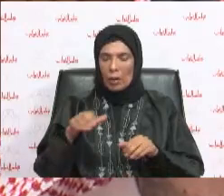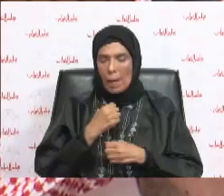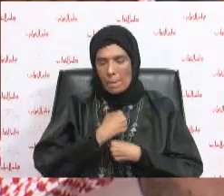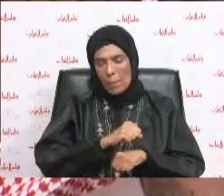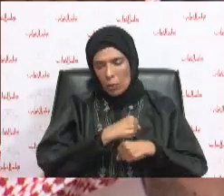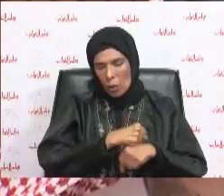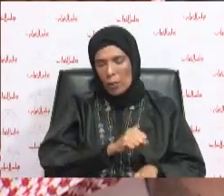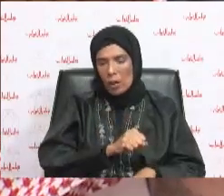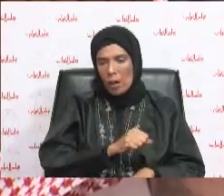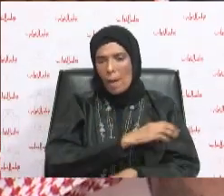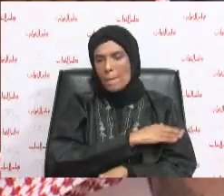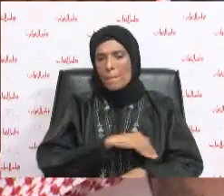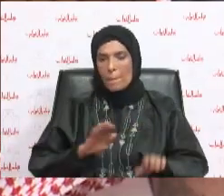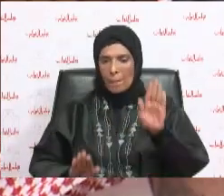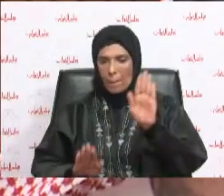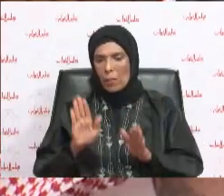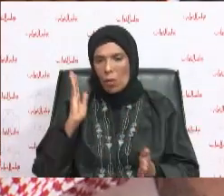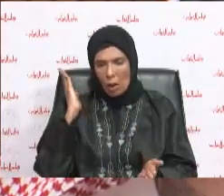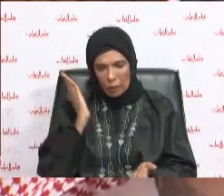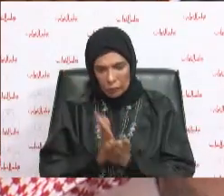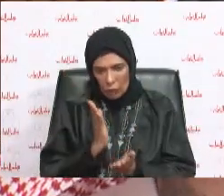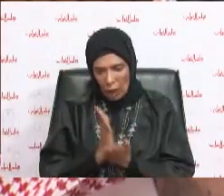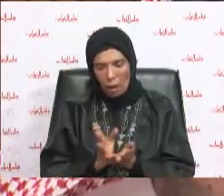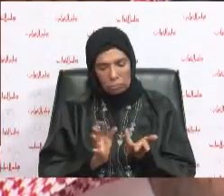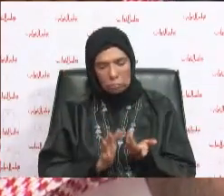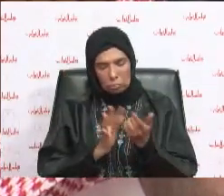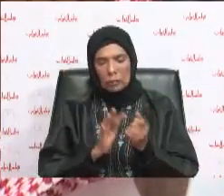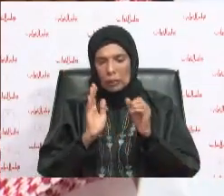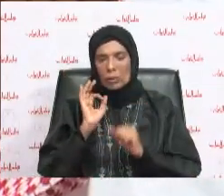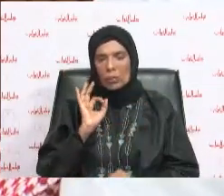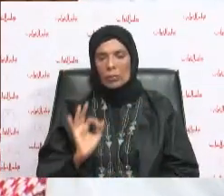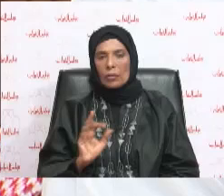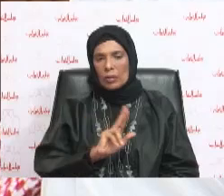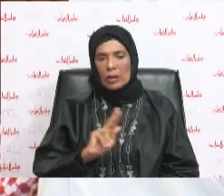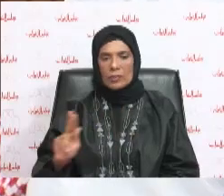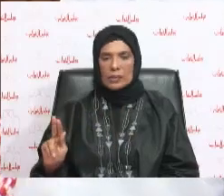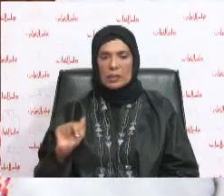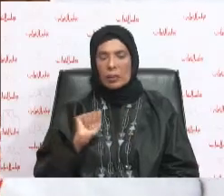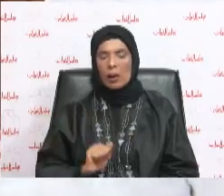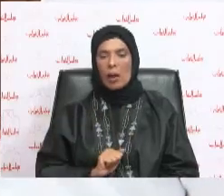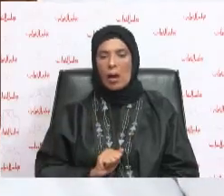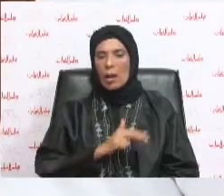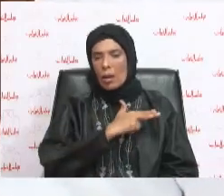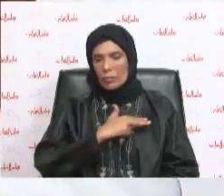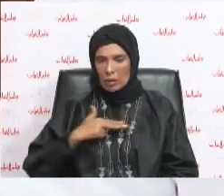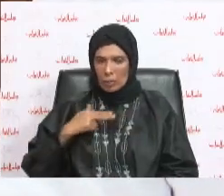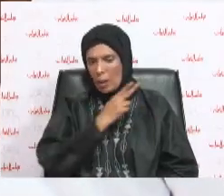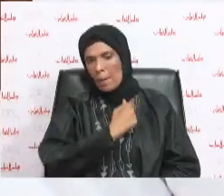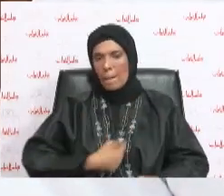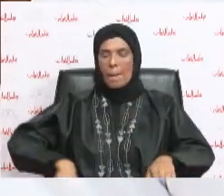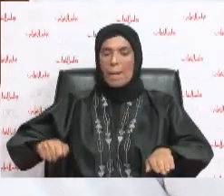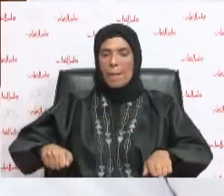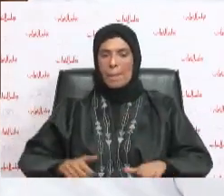ومن النواب هذا حق مشروط مثل ما هو أسوة بالسلطة التنفيذية. السلطة القضائية يحصلون، السلطة